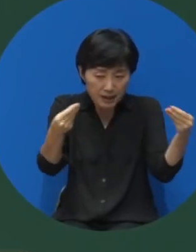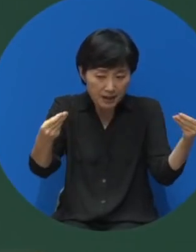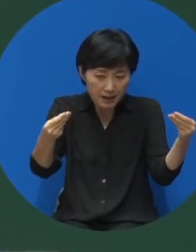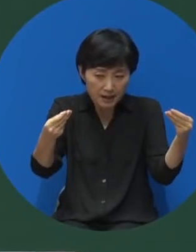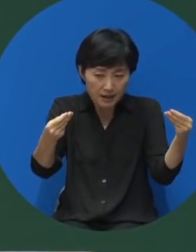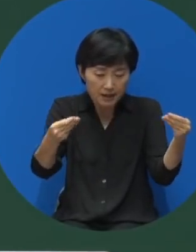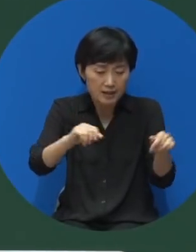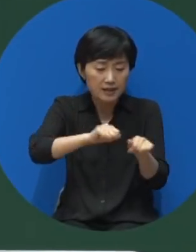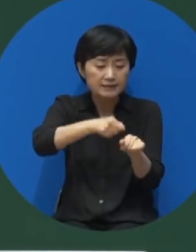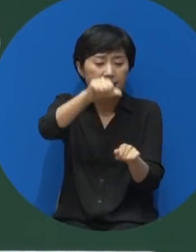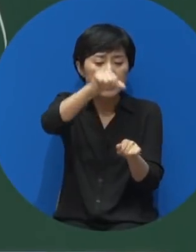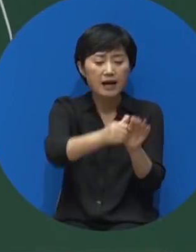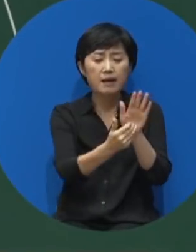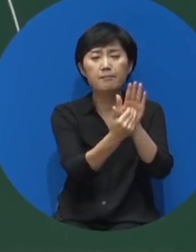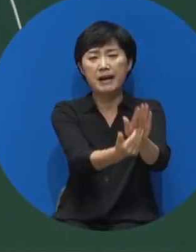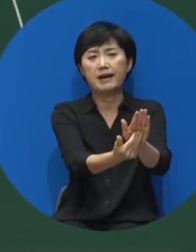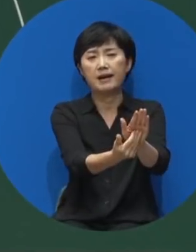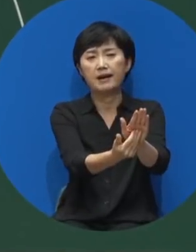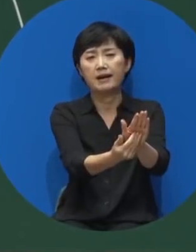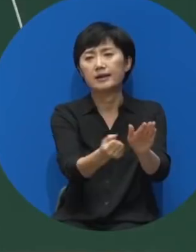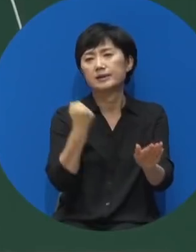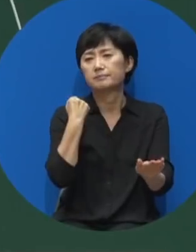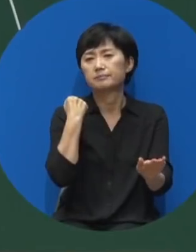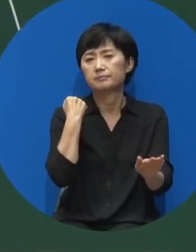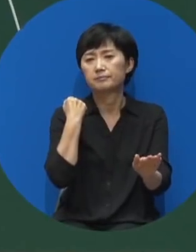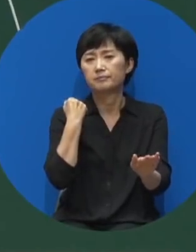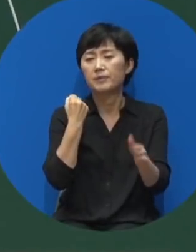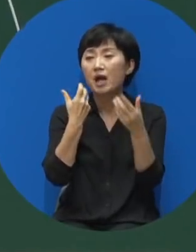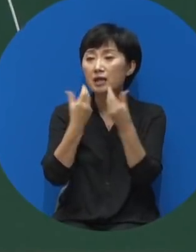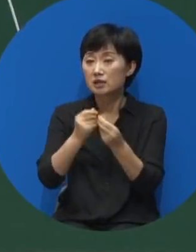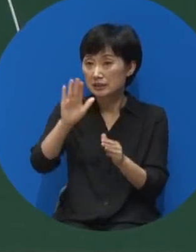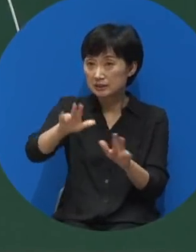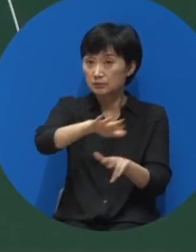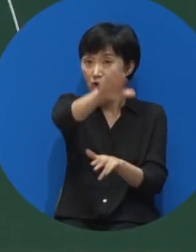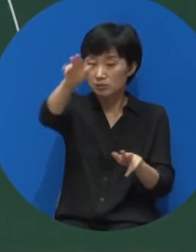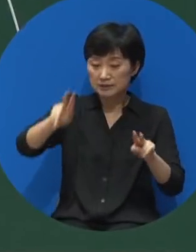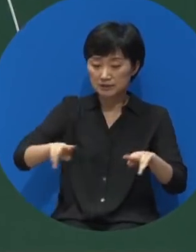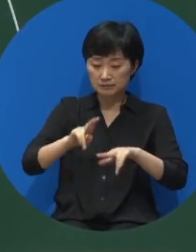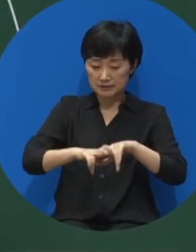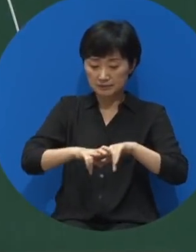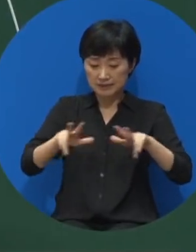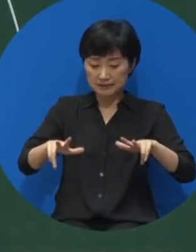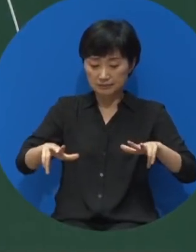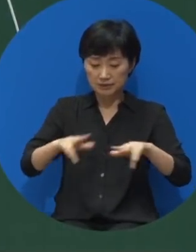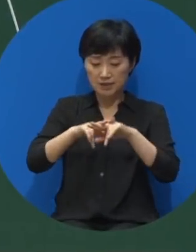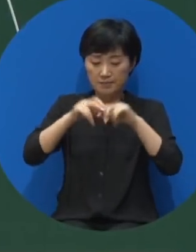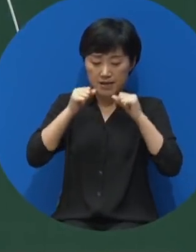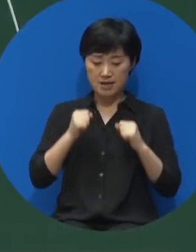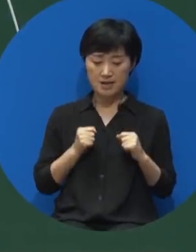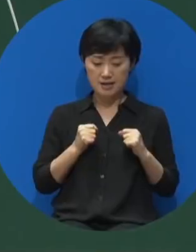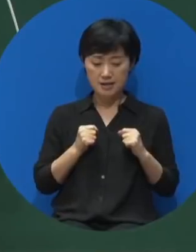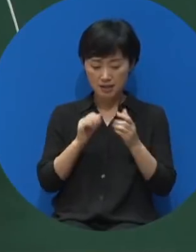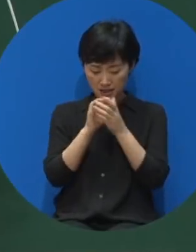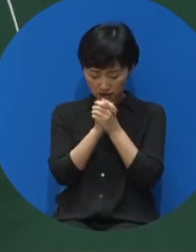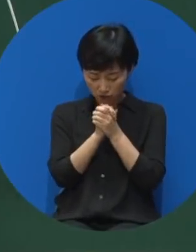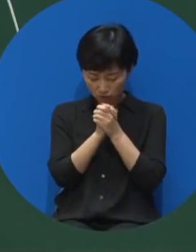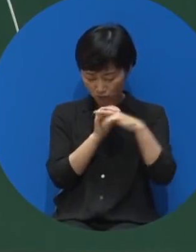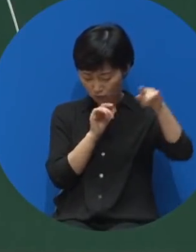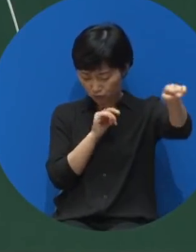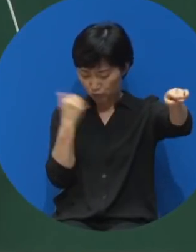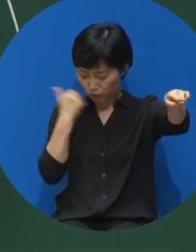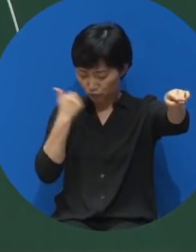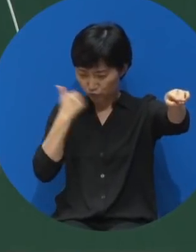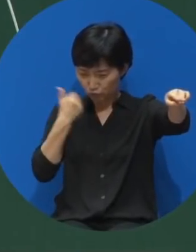겁니다. 믿으셔야 됩니다. 여러분 여기서 기도하고 있는 계시는 것이 여러분 주위에 멀리 관계된 곳에 재앙 막는